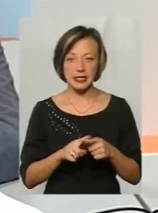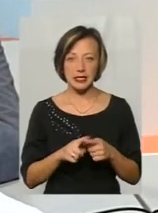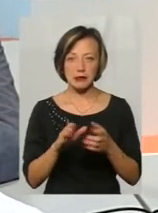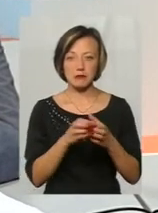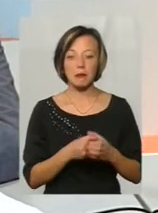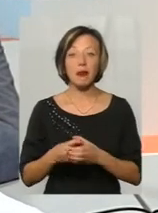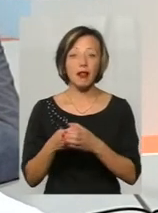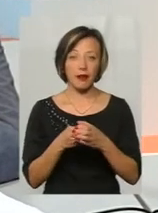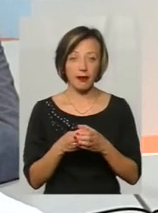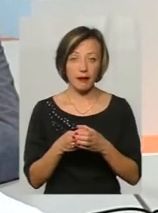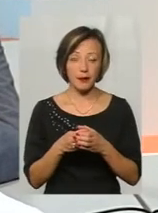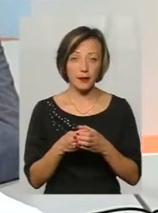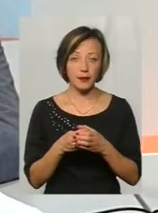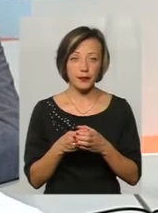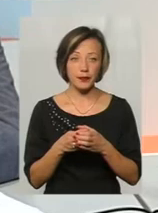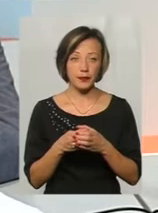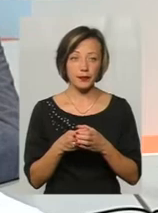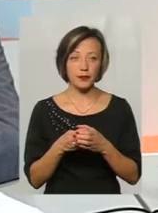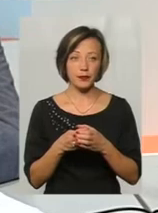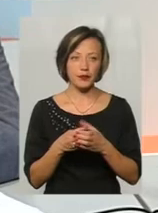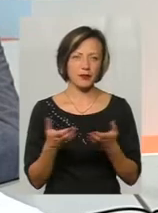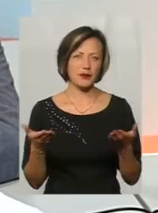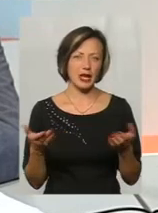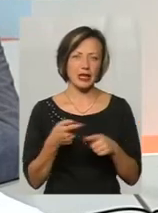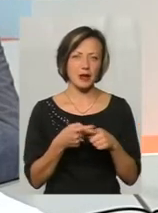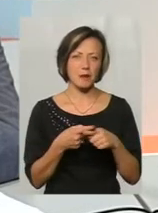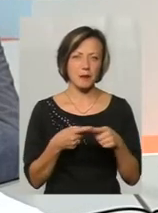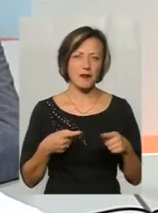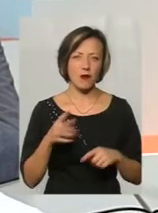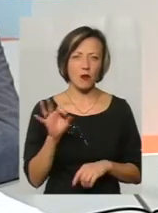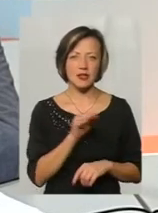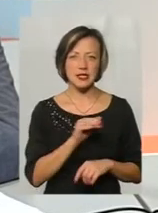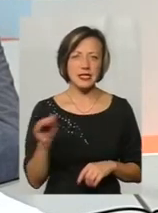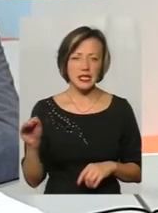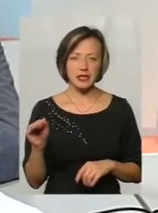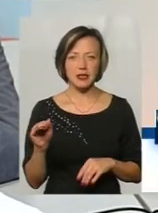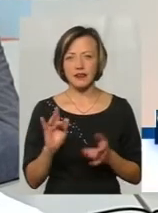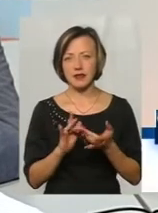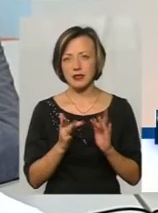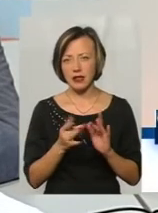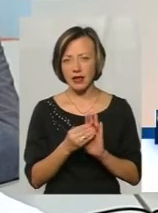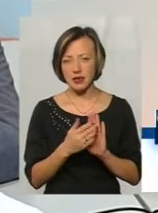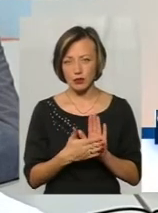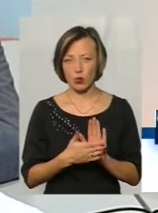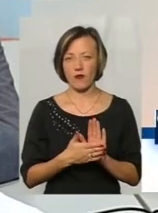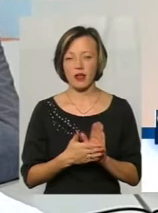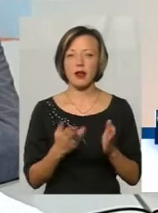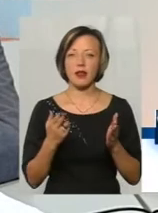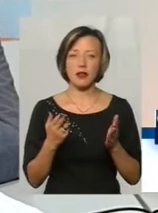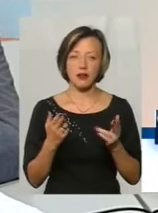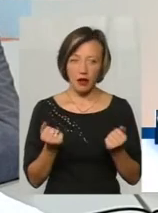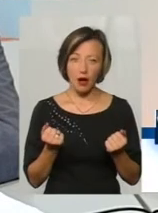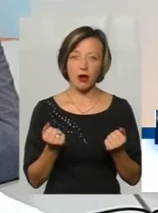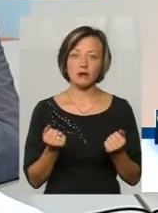спільноти, спілки, і вони і напівофіційні, і в соцмережах зареєстровані, да,